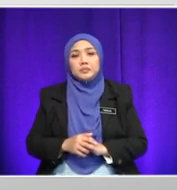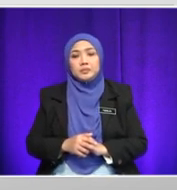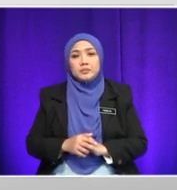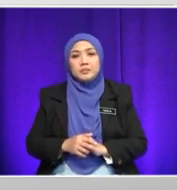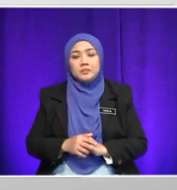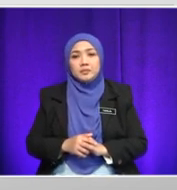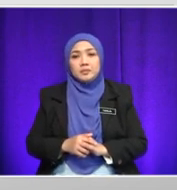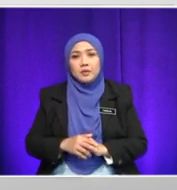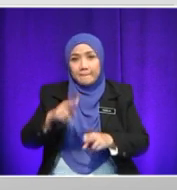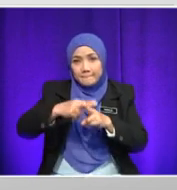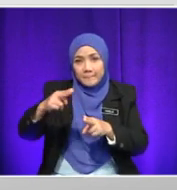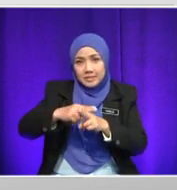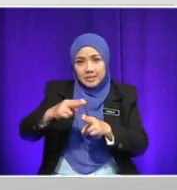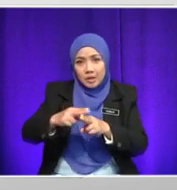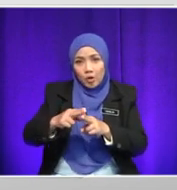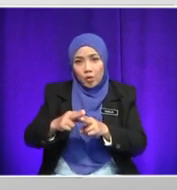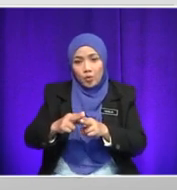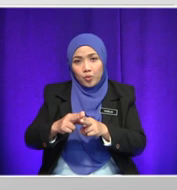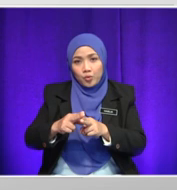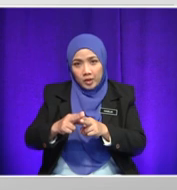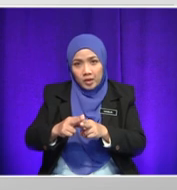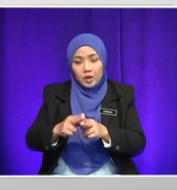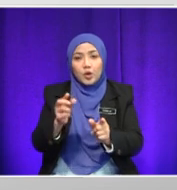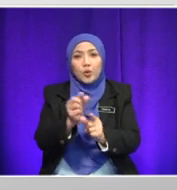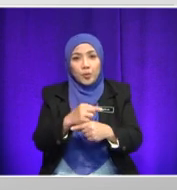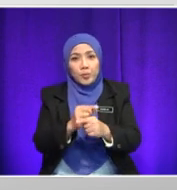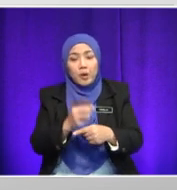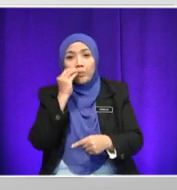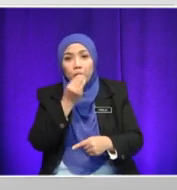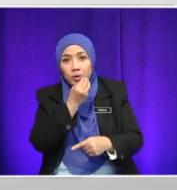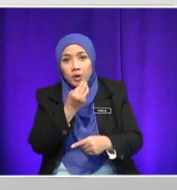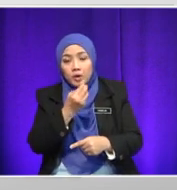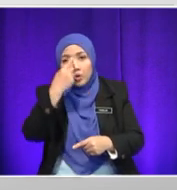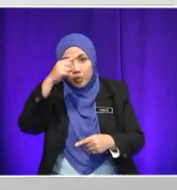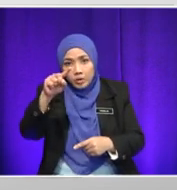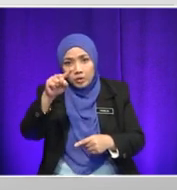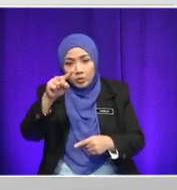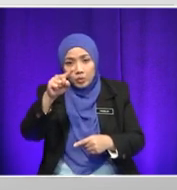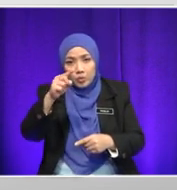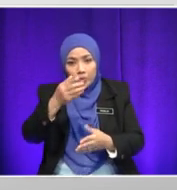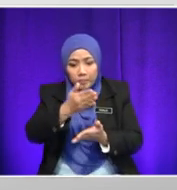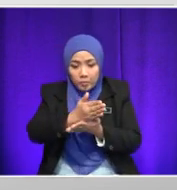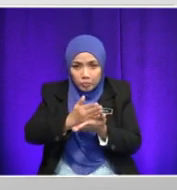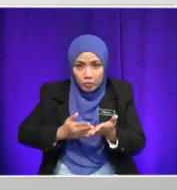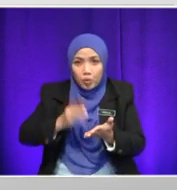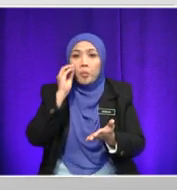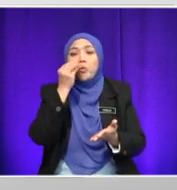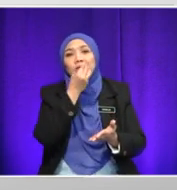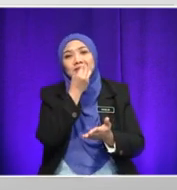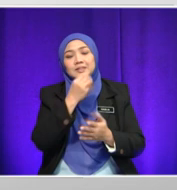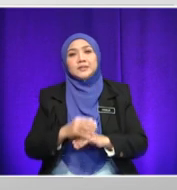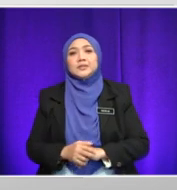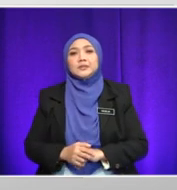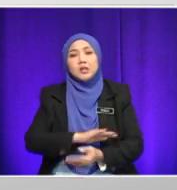seterusnya adalah pisau penggubah bunga atau pisau mengubah bunga digunakan untuk memotong bunga atau batang bunga jadi